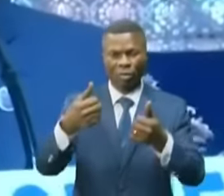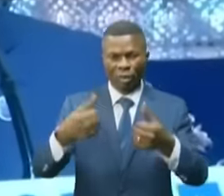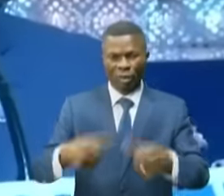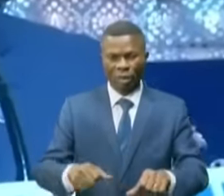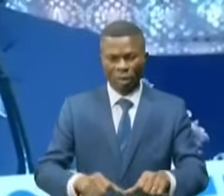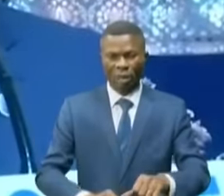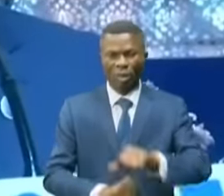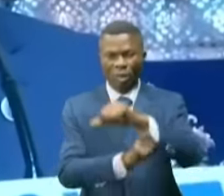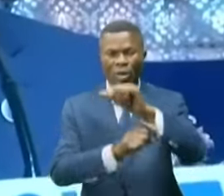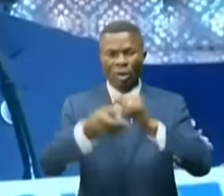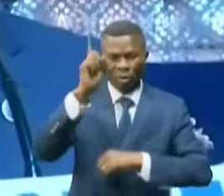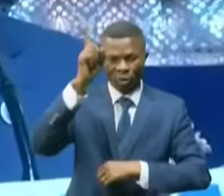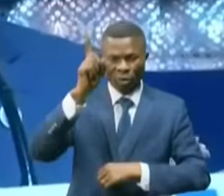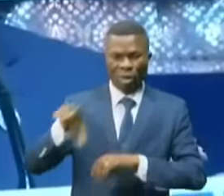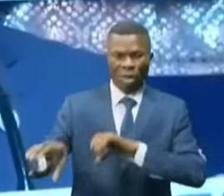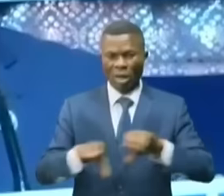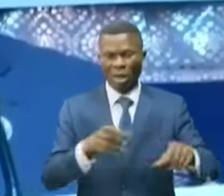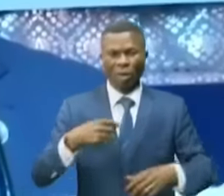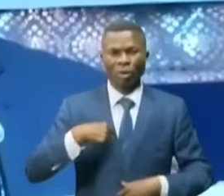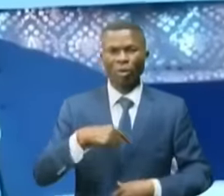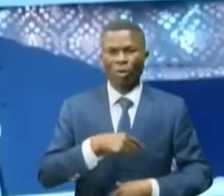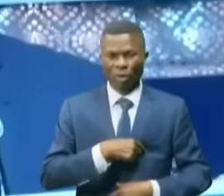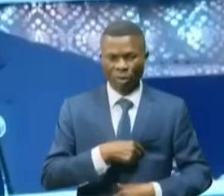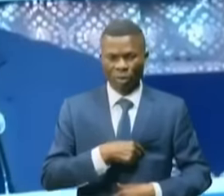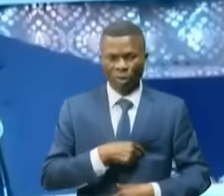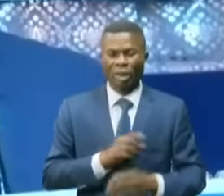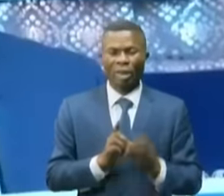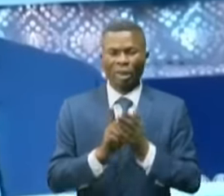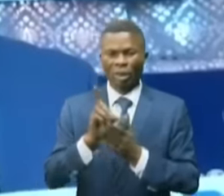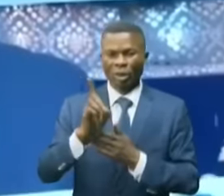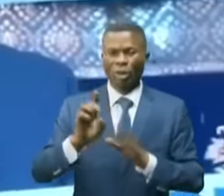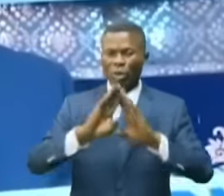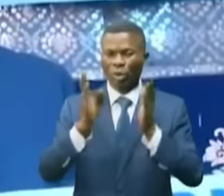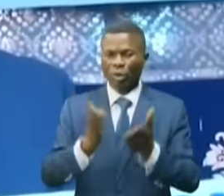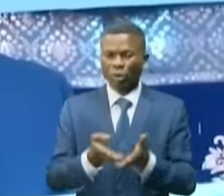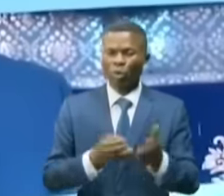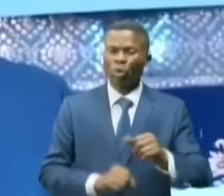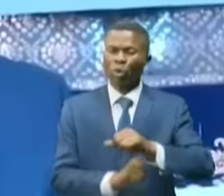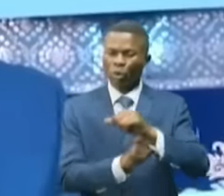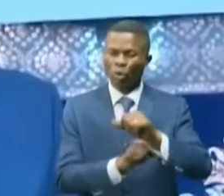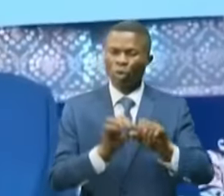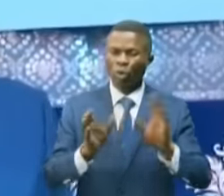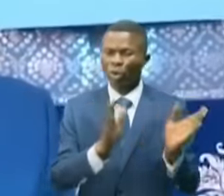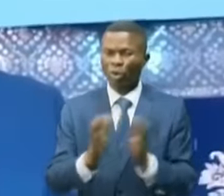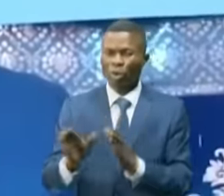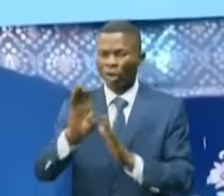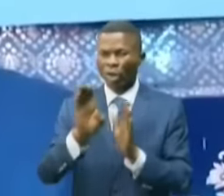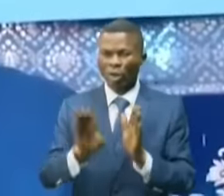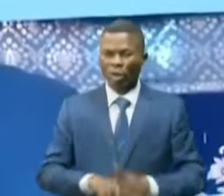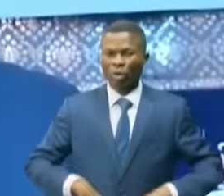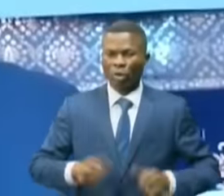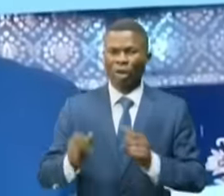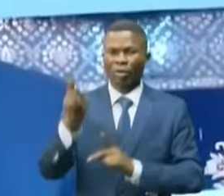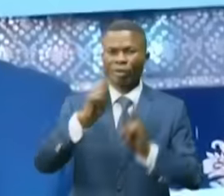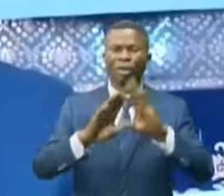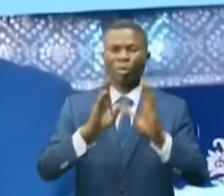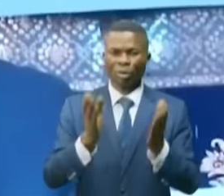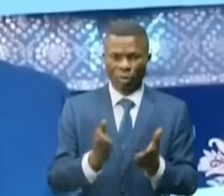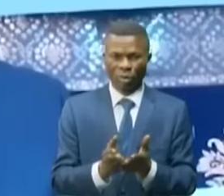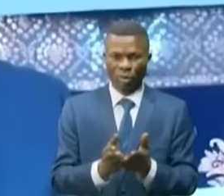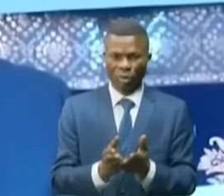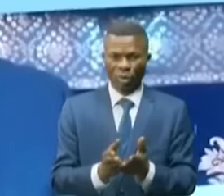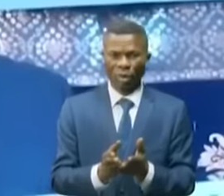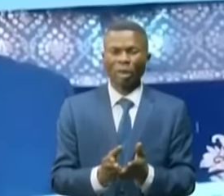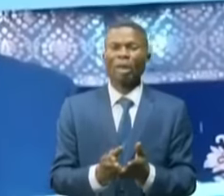pilier central de notre action et de ce fait. Tout appui visant l'amélioration des conditions de vie de notre population ne